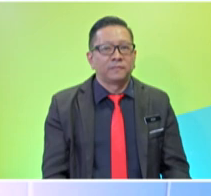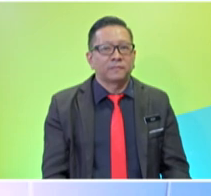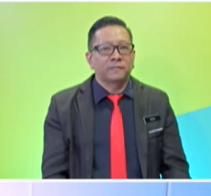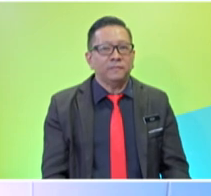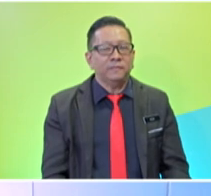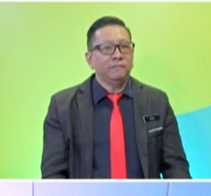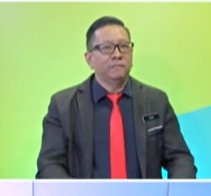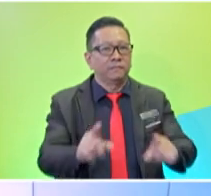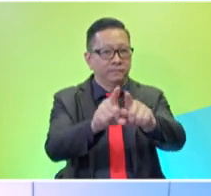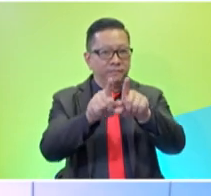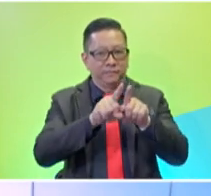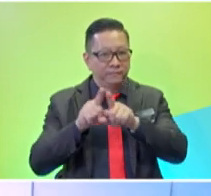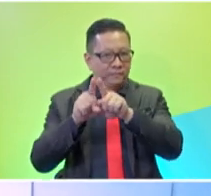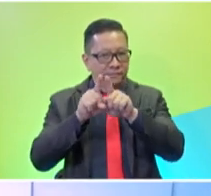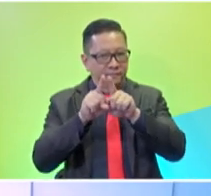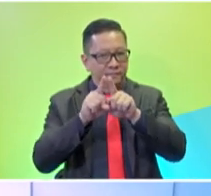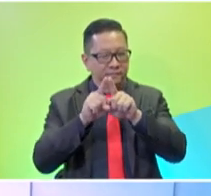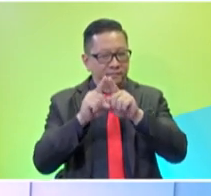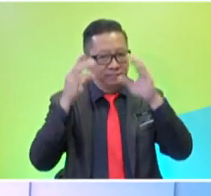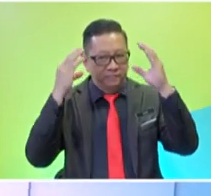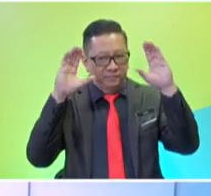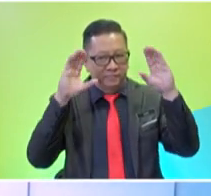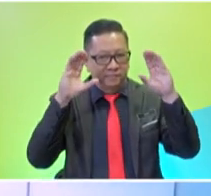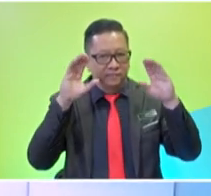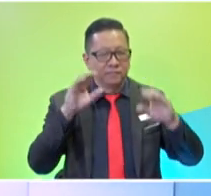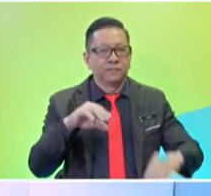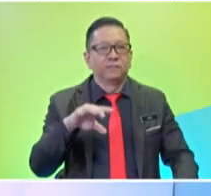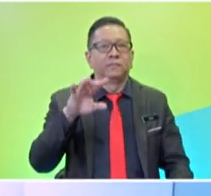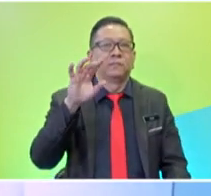sama tak dengan jawaban8